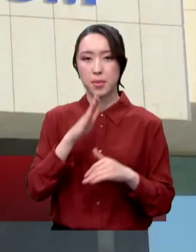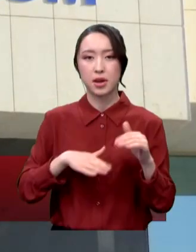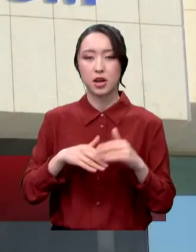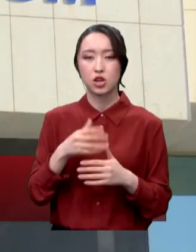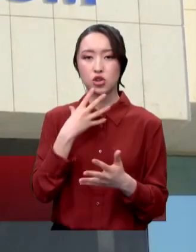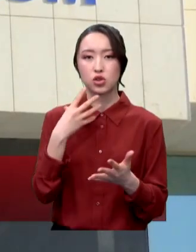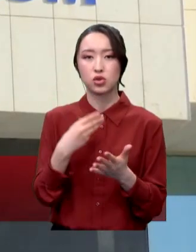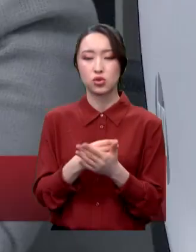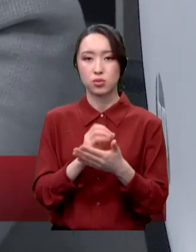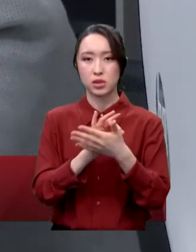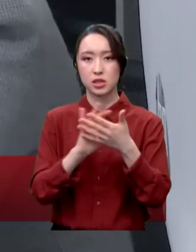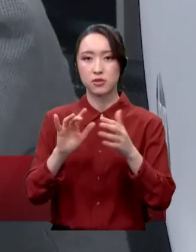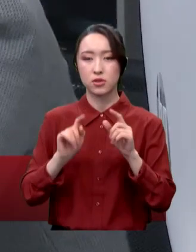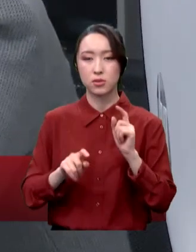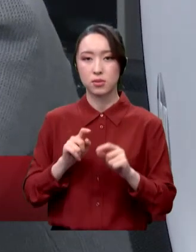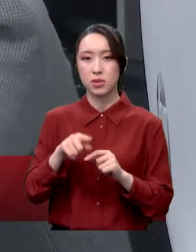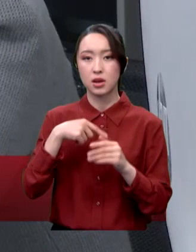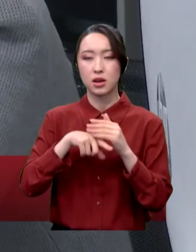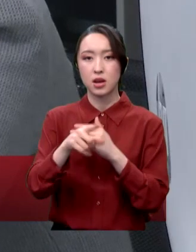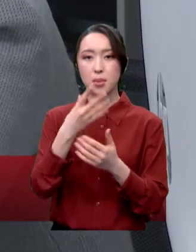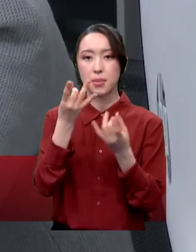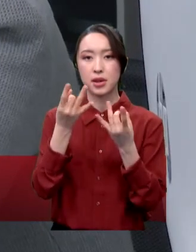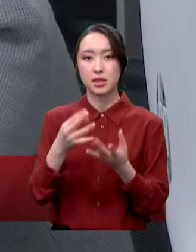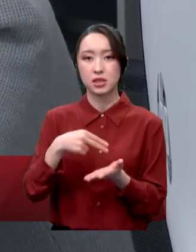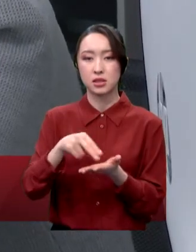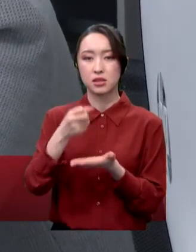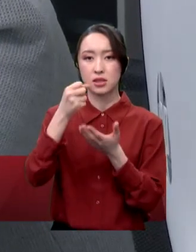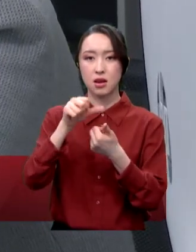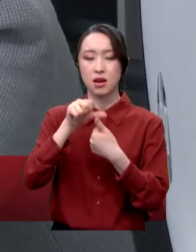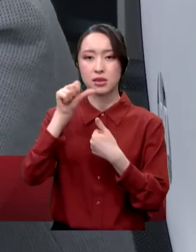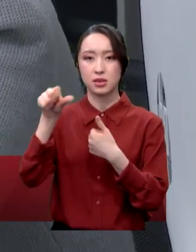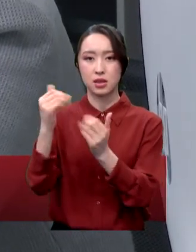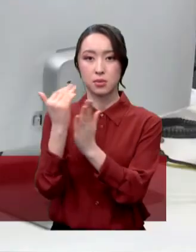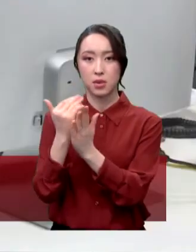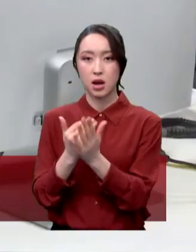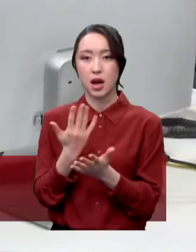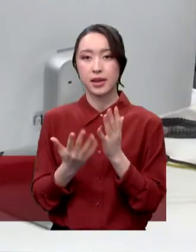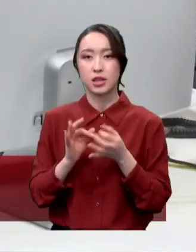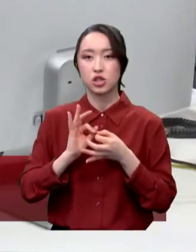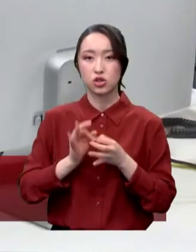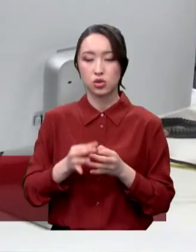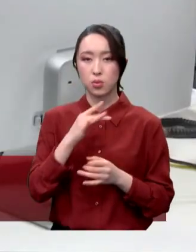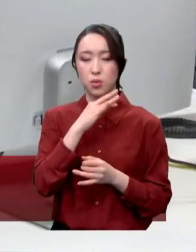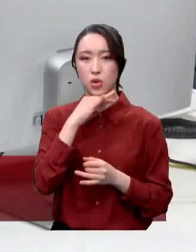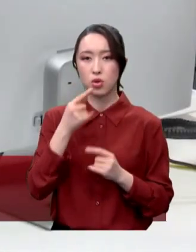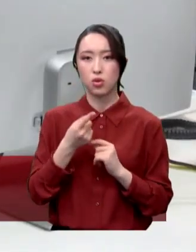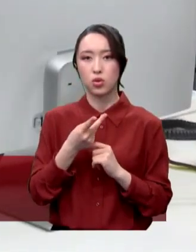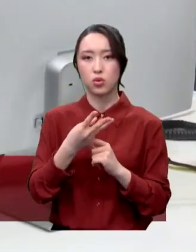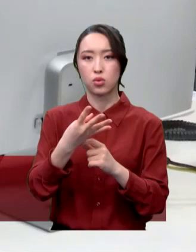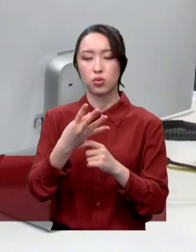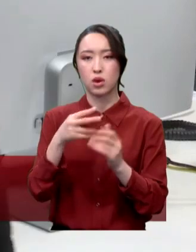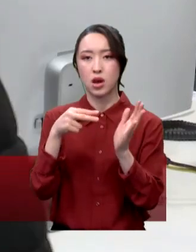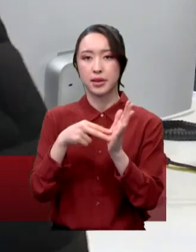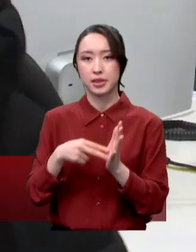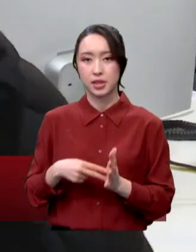электронной площадки, где простые закупки будут выведены на отдельный маркетплейс, а сложные – пропускаться через многоуровневую матрицу оценки.